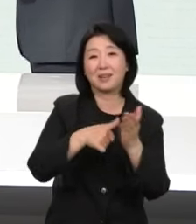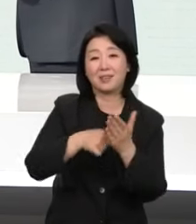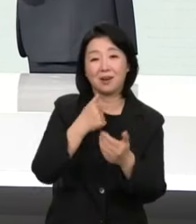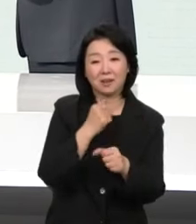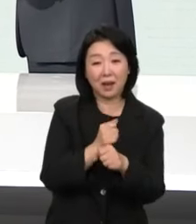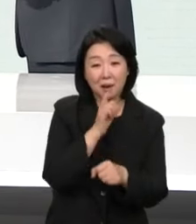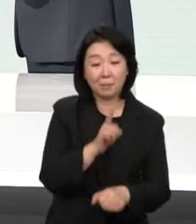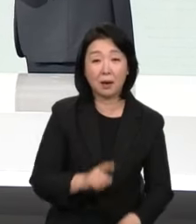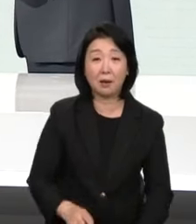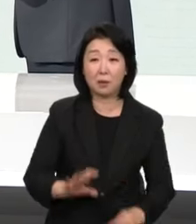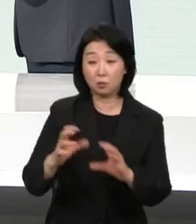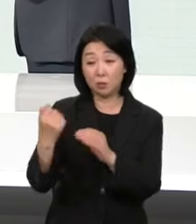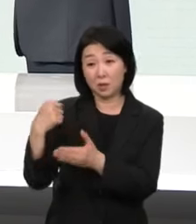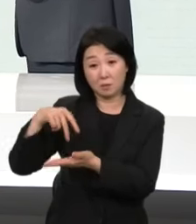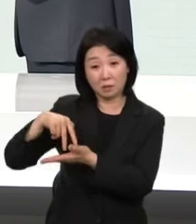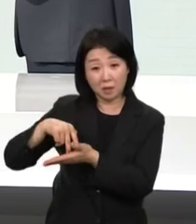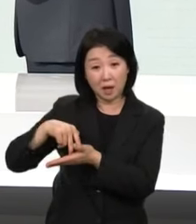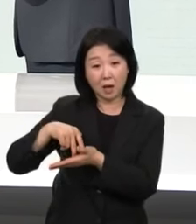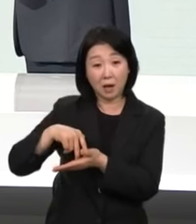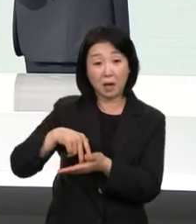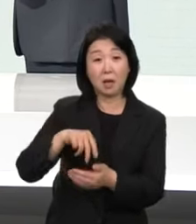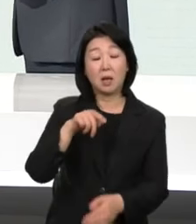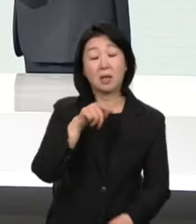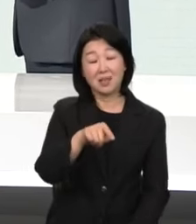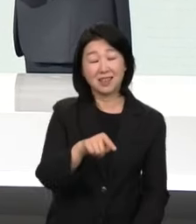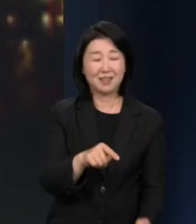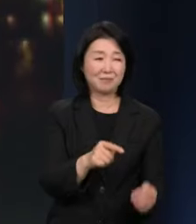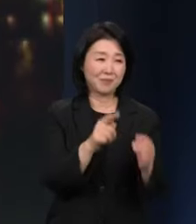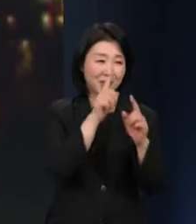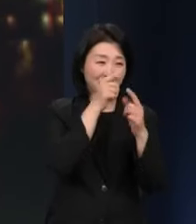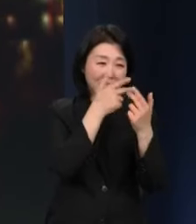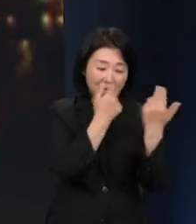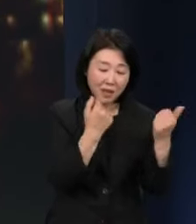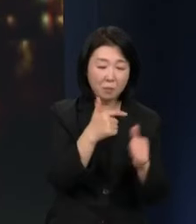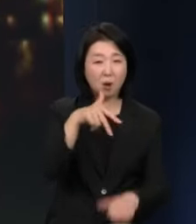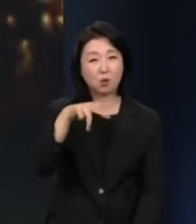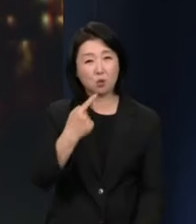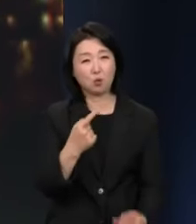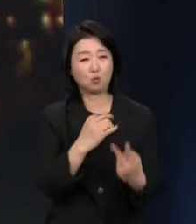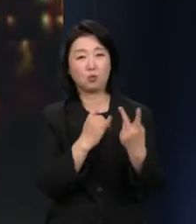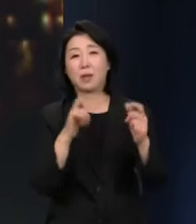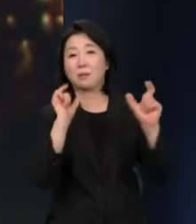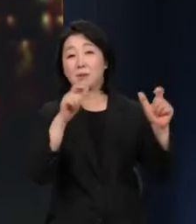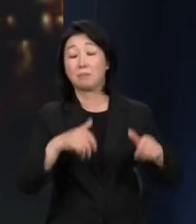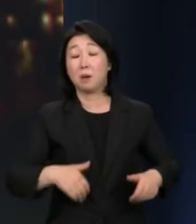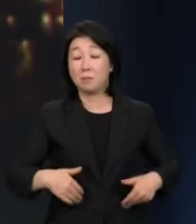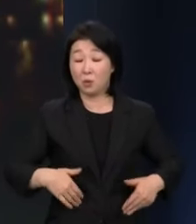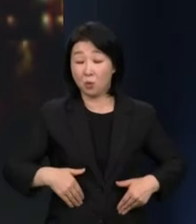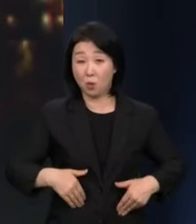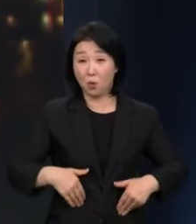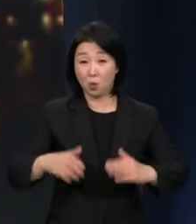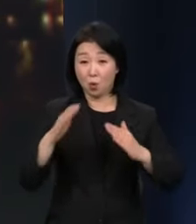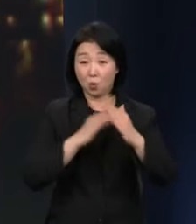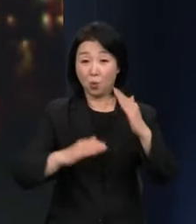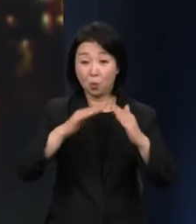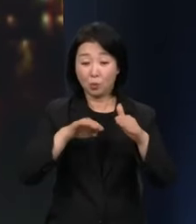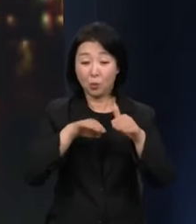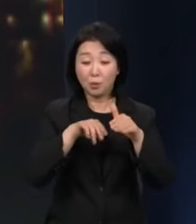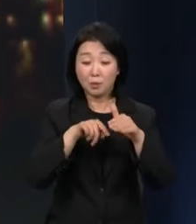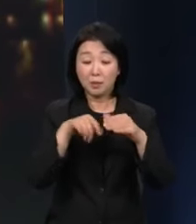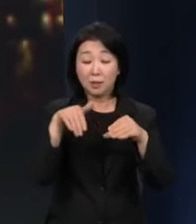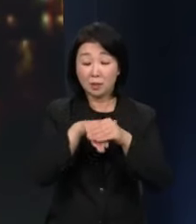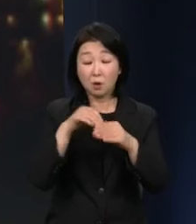자, 그러나 지금 국민의힘에서는 2조 심판을 전면에 내세운 상황이죠. 그리고 또 공동선대위원장이 그